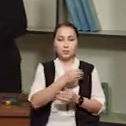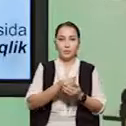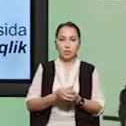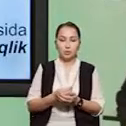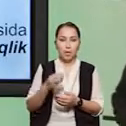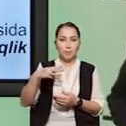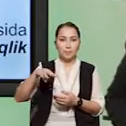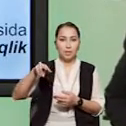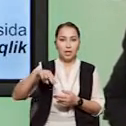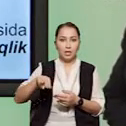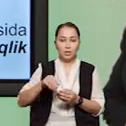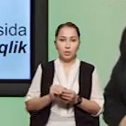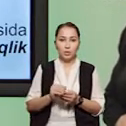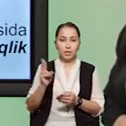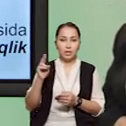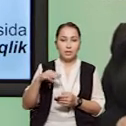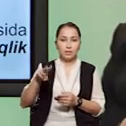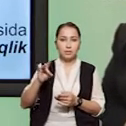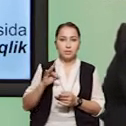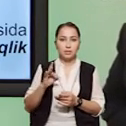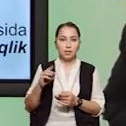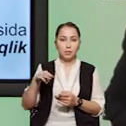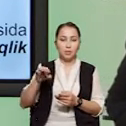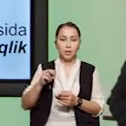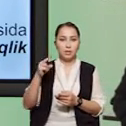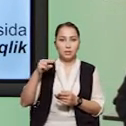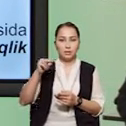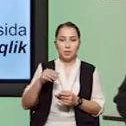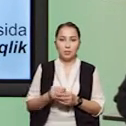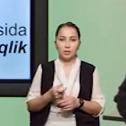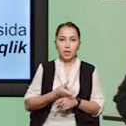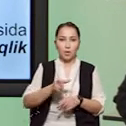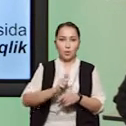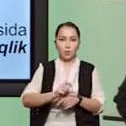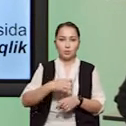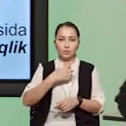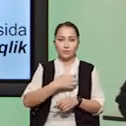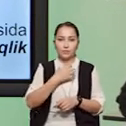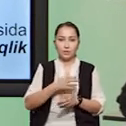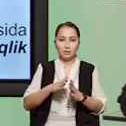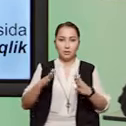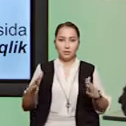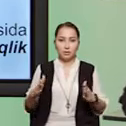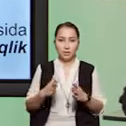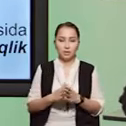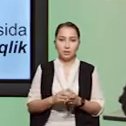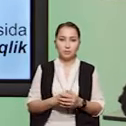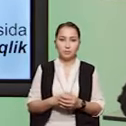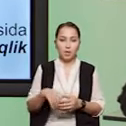Температура молекуляр физика ва термодинамика ҳодисаларини ўрганишдаги энг асосий катталиқлардан